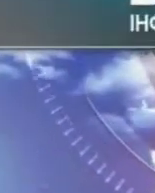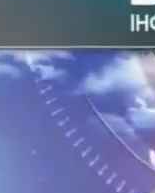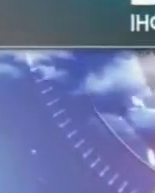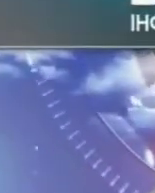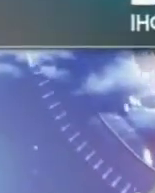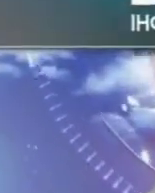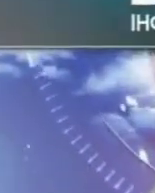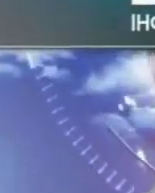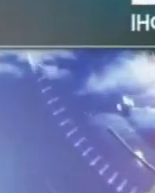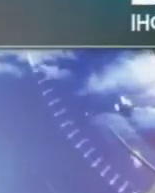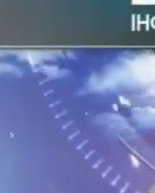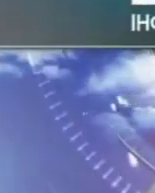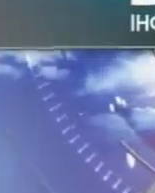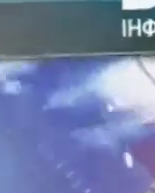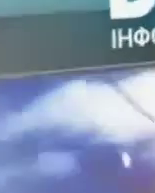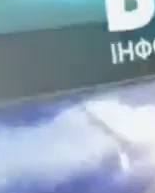Музика